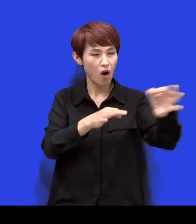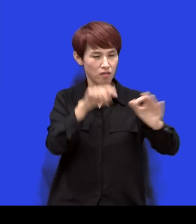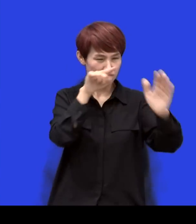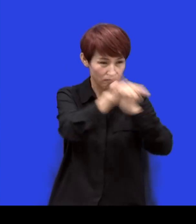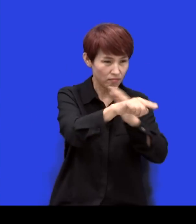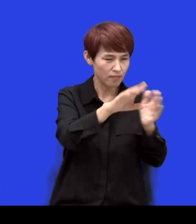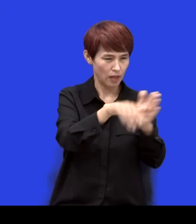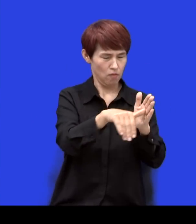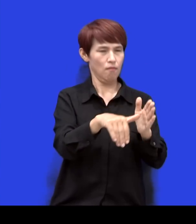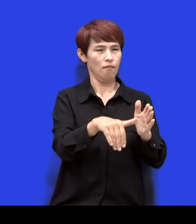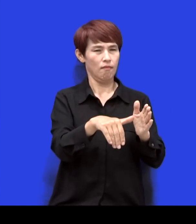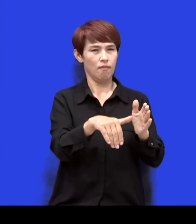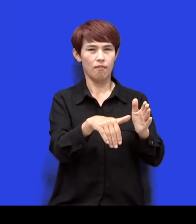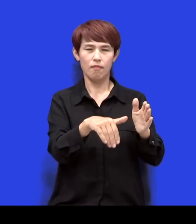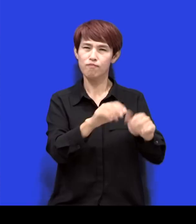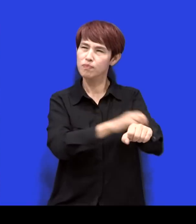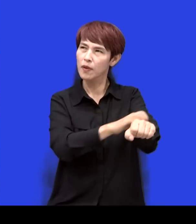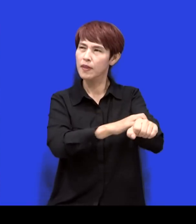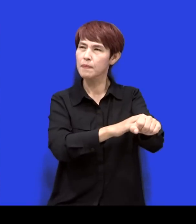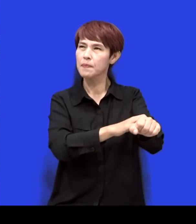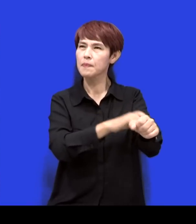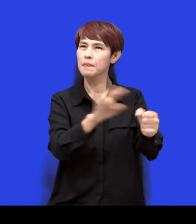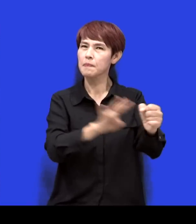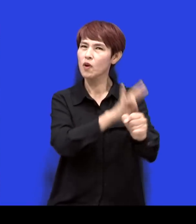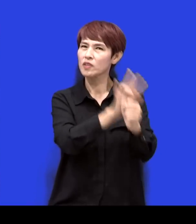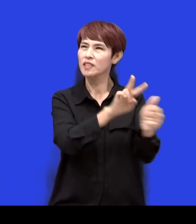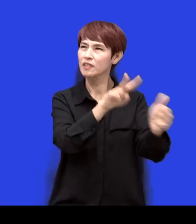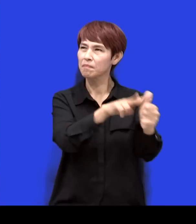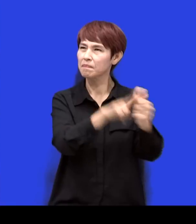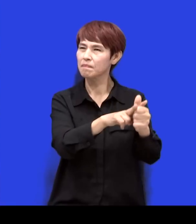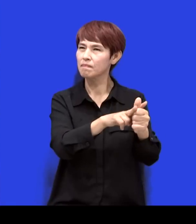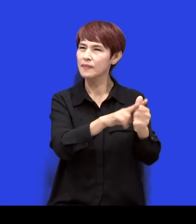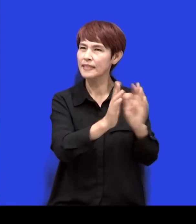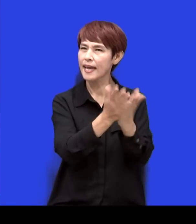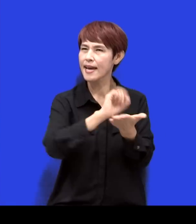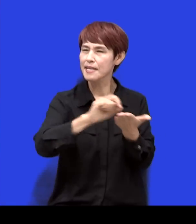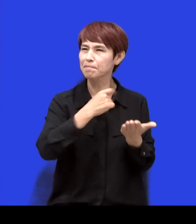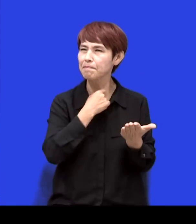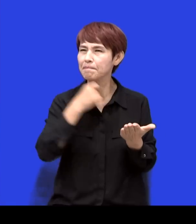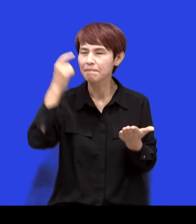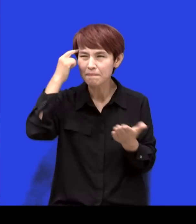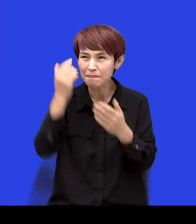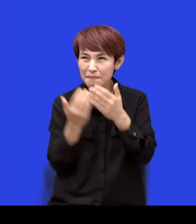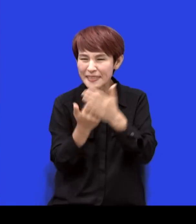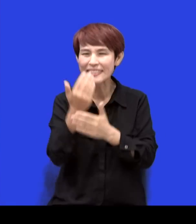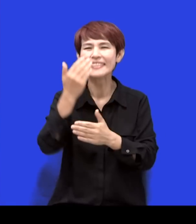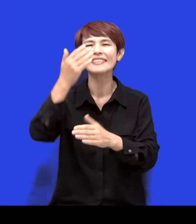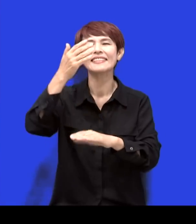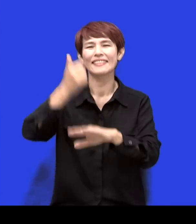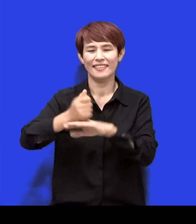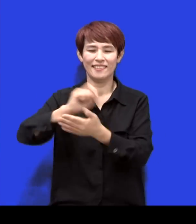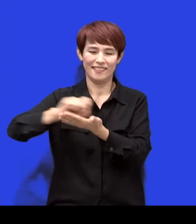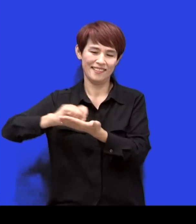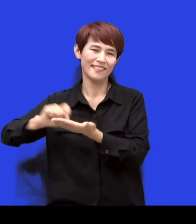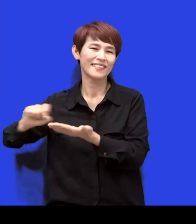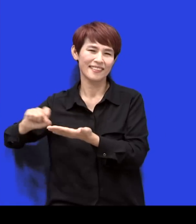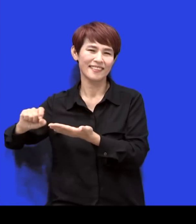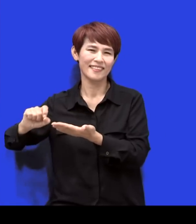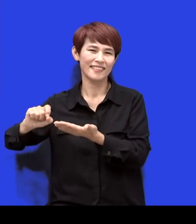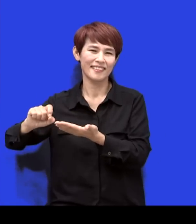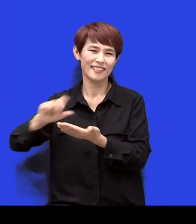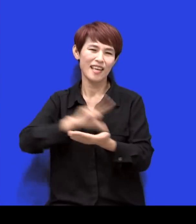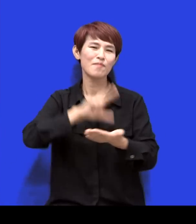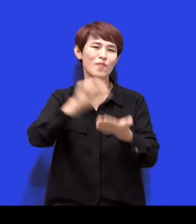보면 가만 있어봐. 불편한 편의점 써야 되는데. 막 자꾸 리마인드 되는 거예요. 예. 그래서 썼어요. 그래서 썼는데 제가